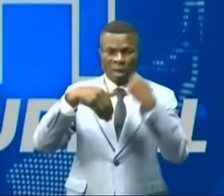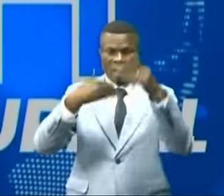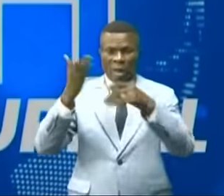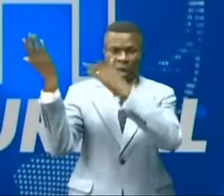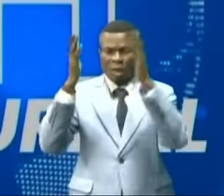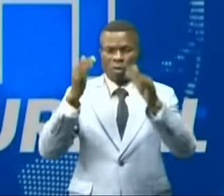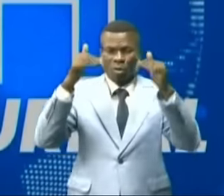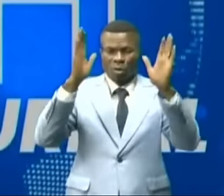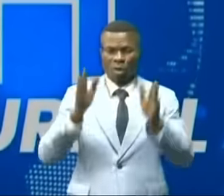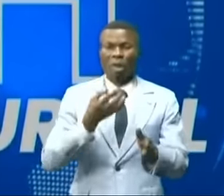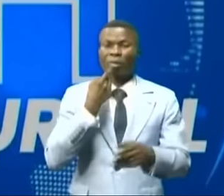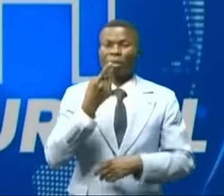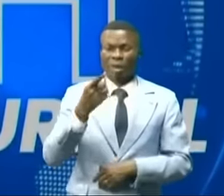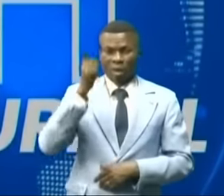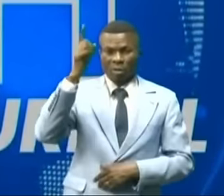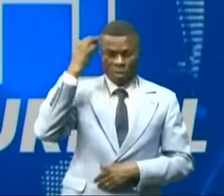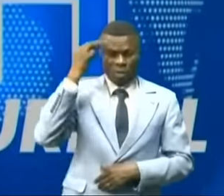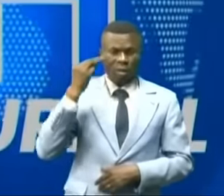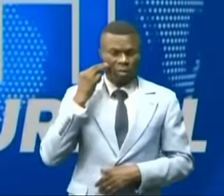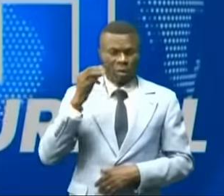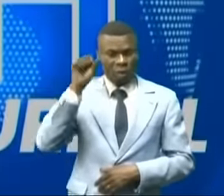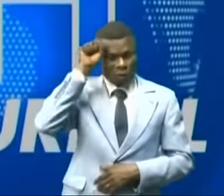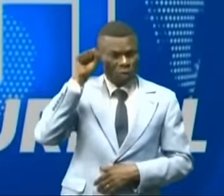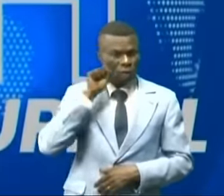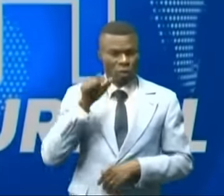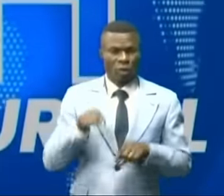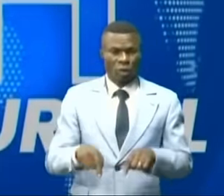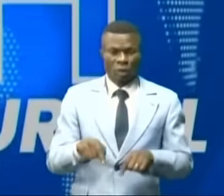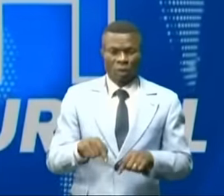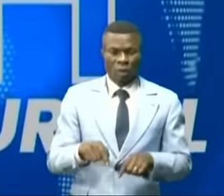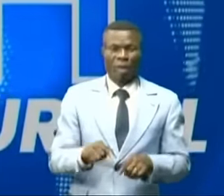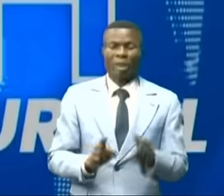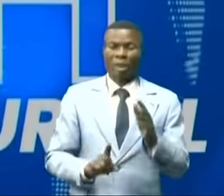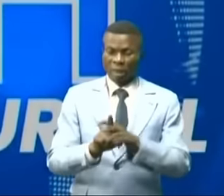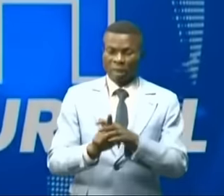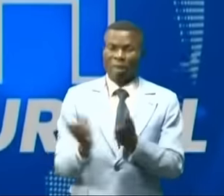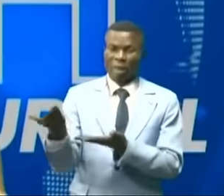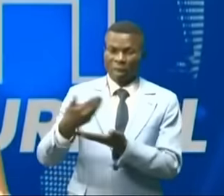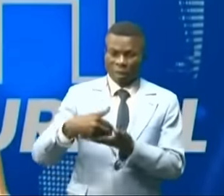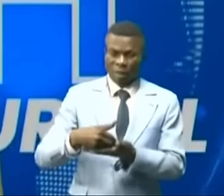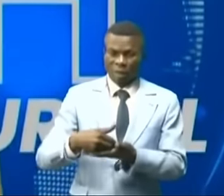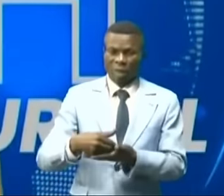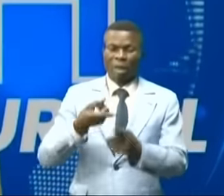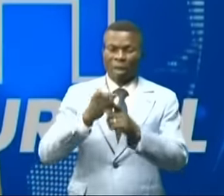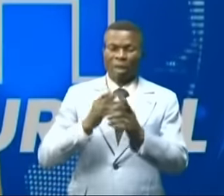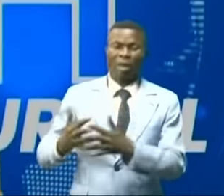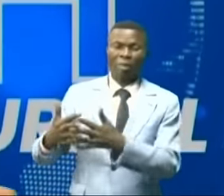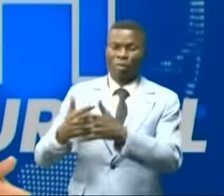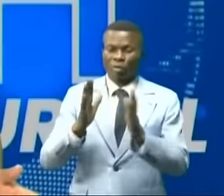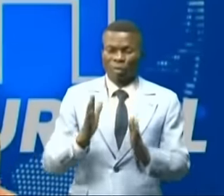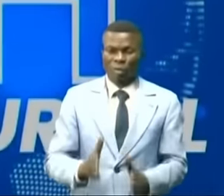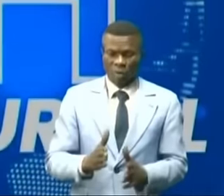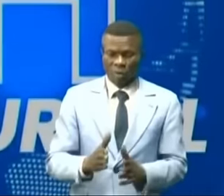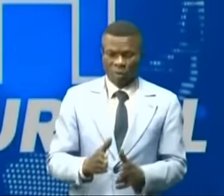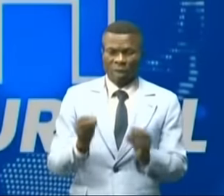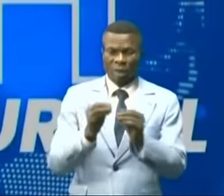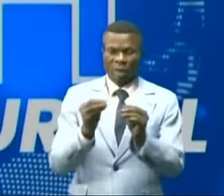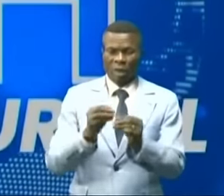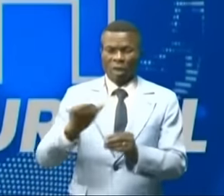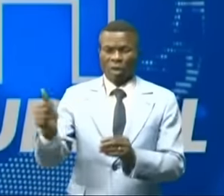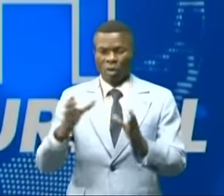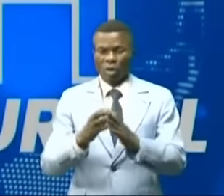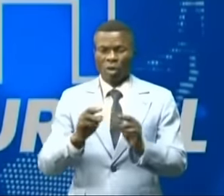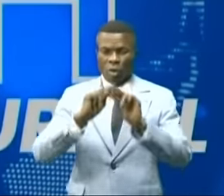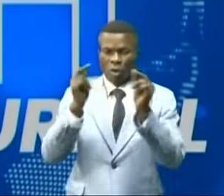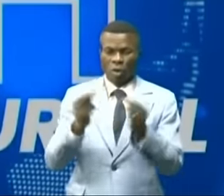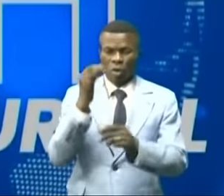dit à la première ministre Judith Suminwa de son retour à Washington. Dans une autre réunion avec